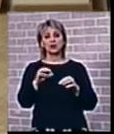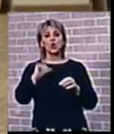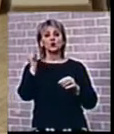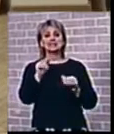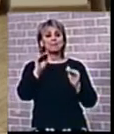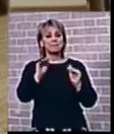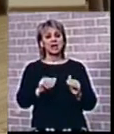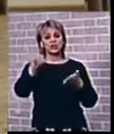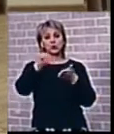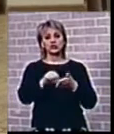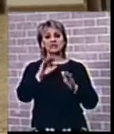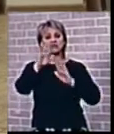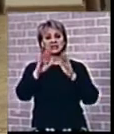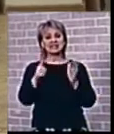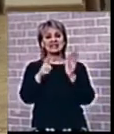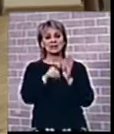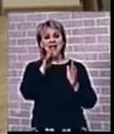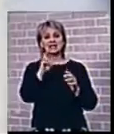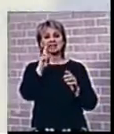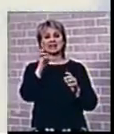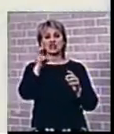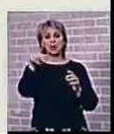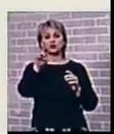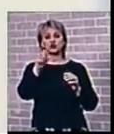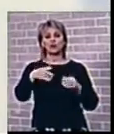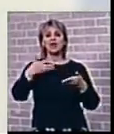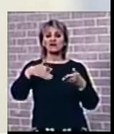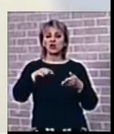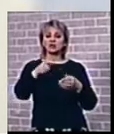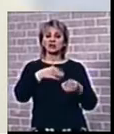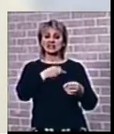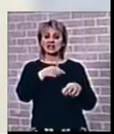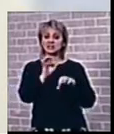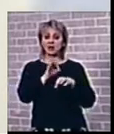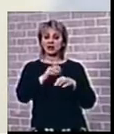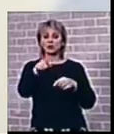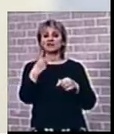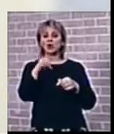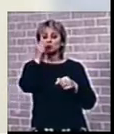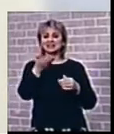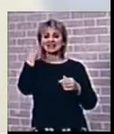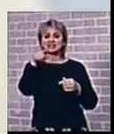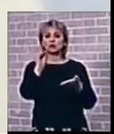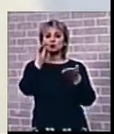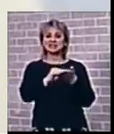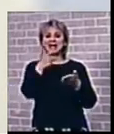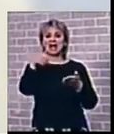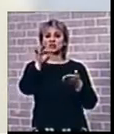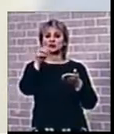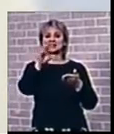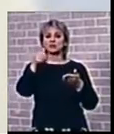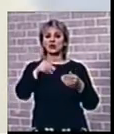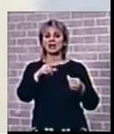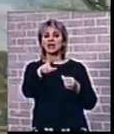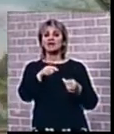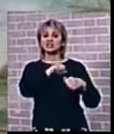маленькой участницы выставки, 7-летней Ксении Немчиной, врожденный порок сердца. 2 года назад пришлось установить кардиостимулятор, ведь мотор